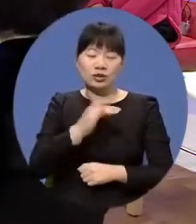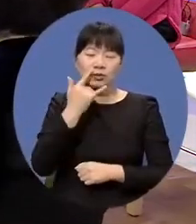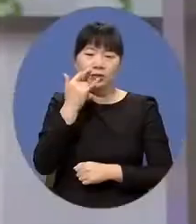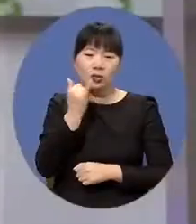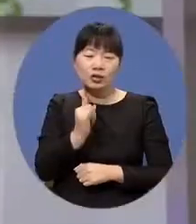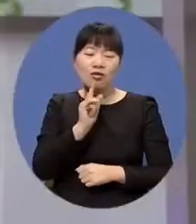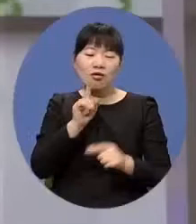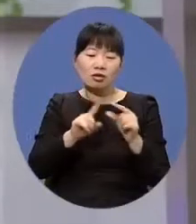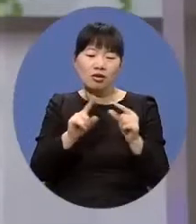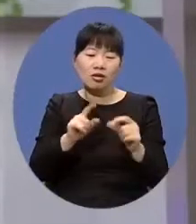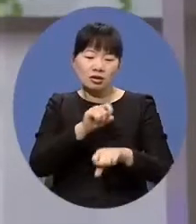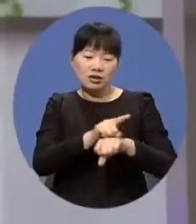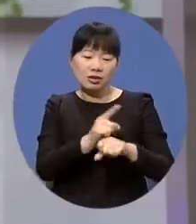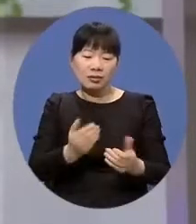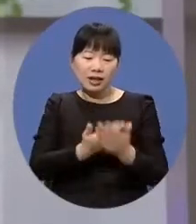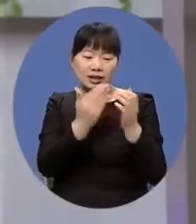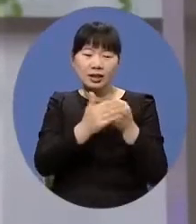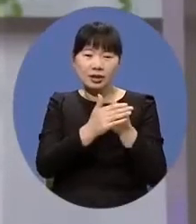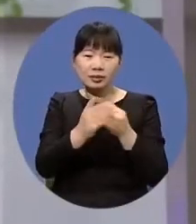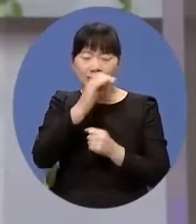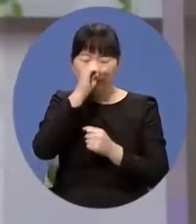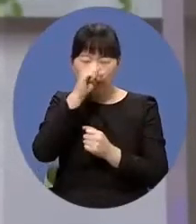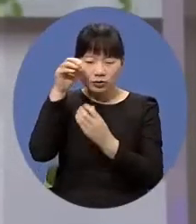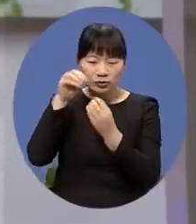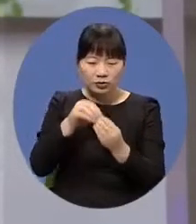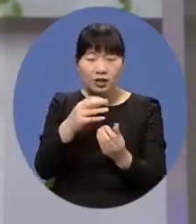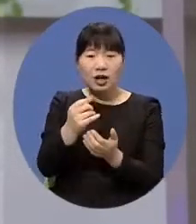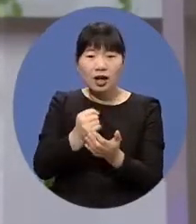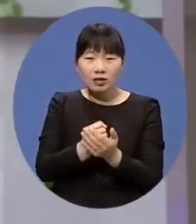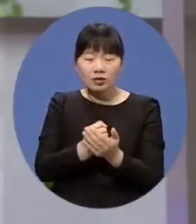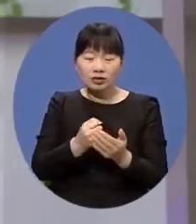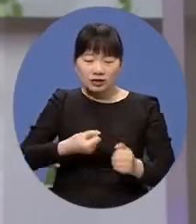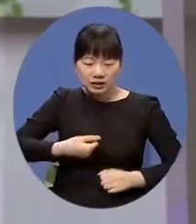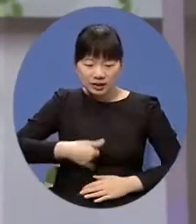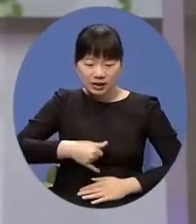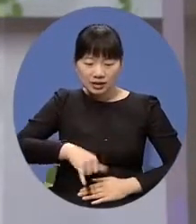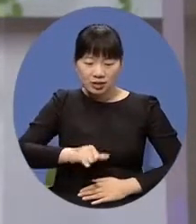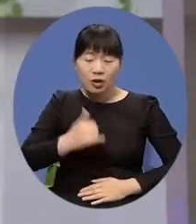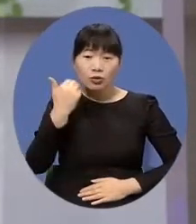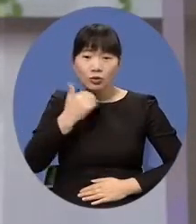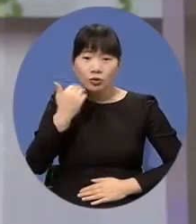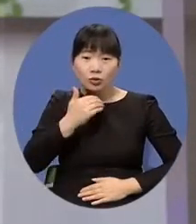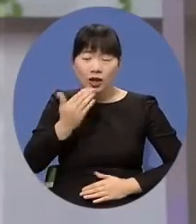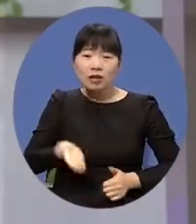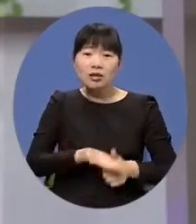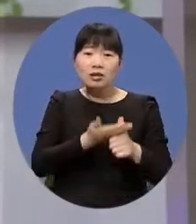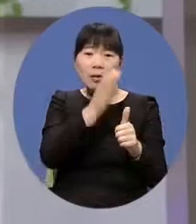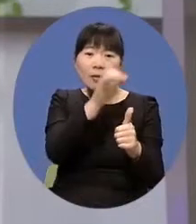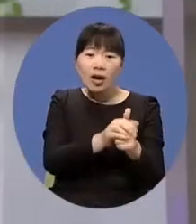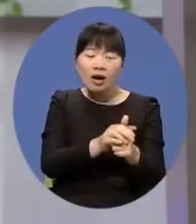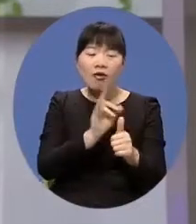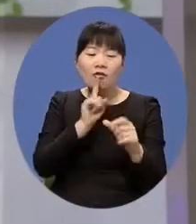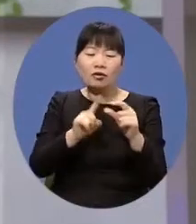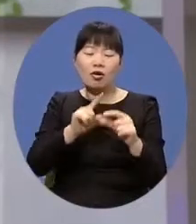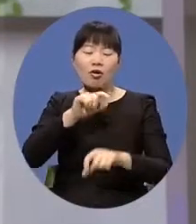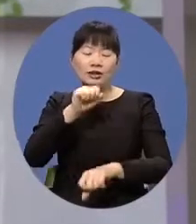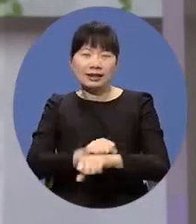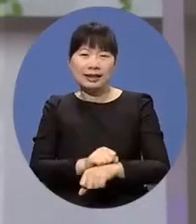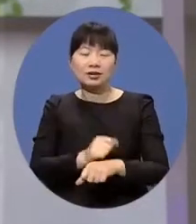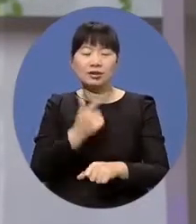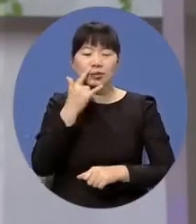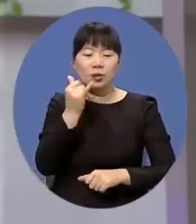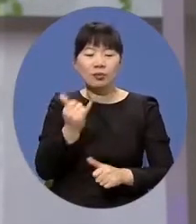부모님의 언어성이 발달했기 때문에 그런 좋은 유전자를 갖고 태어난 아이가 또 누구한테 길러져요? 언어성이 좋은